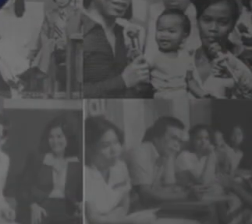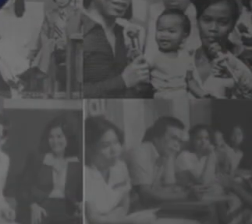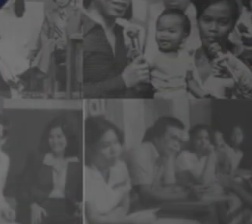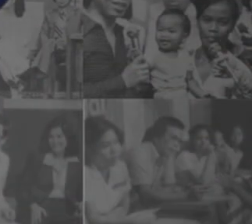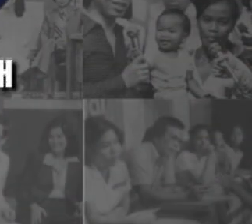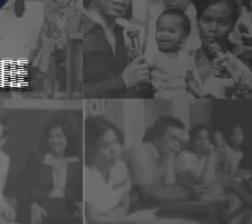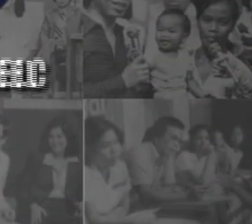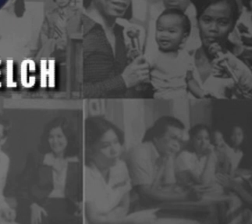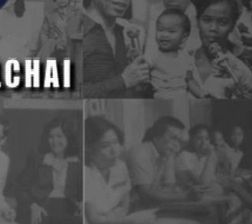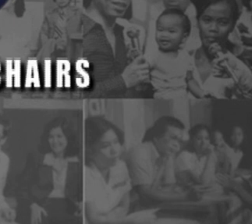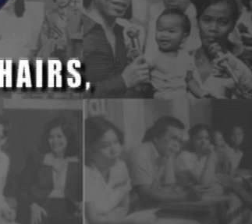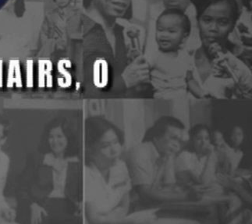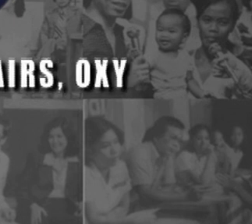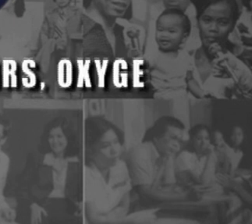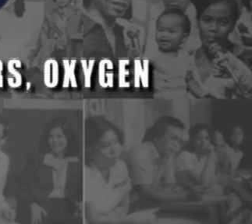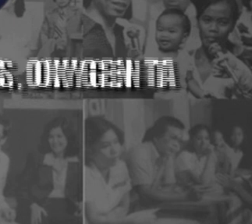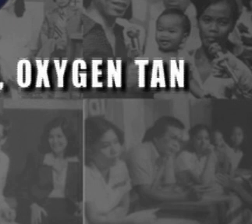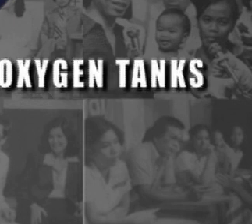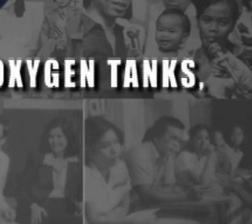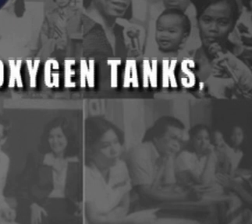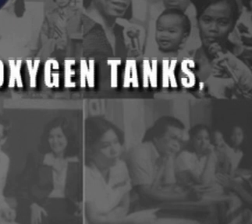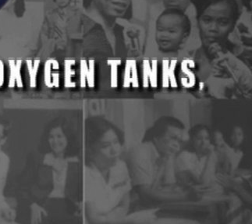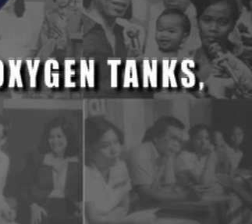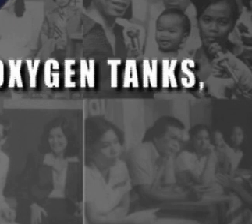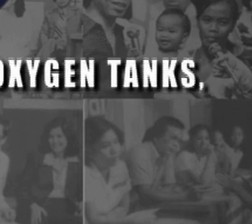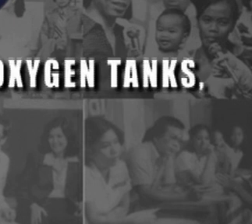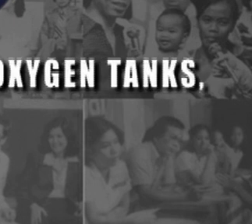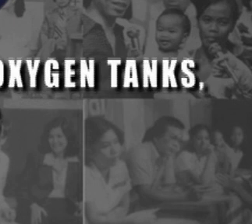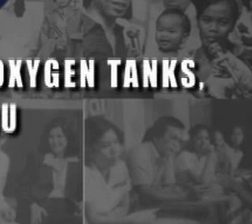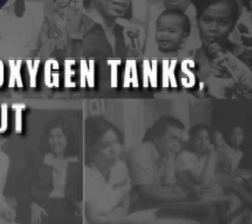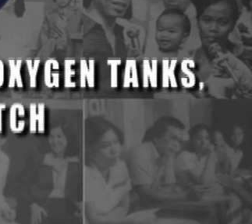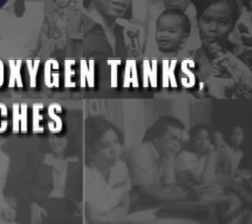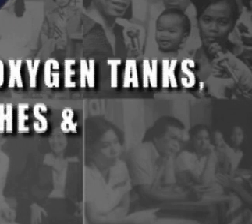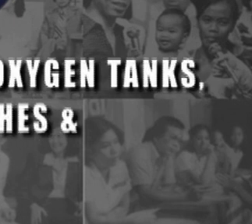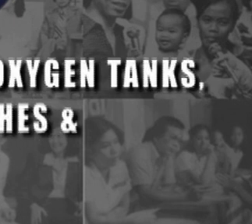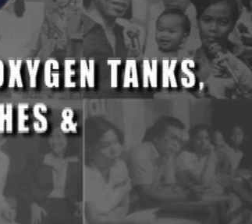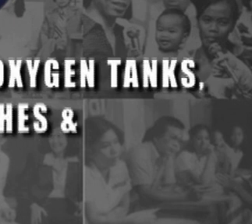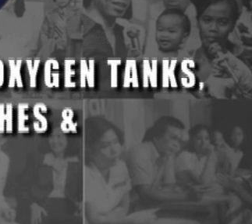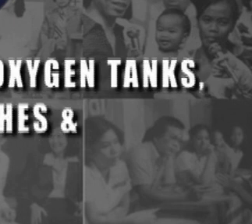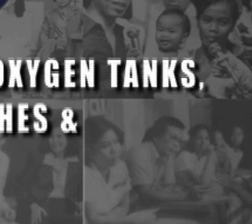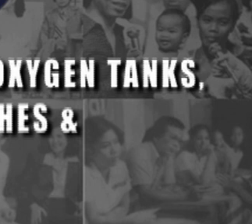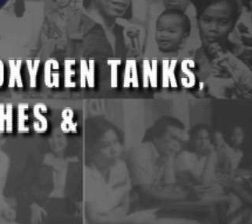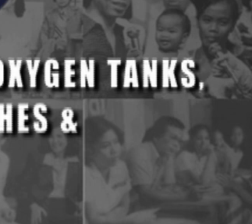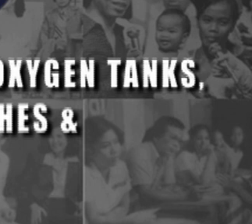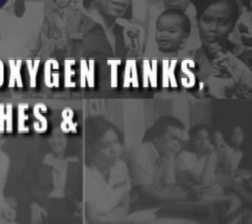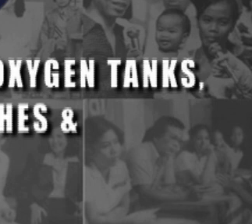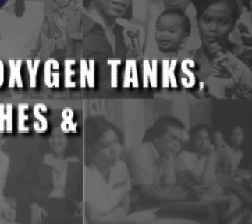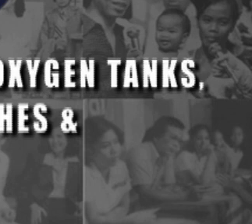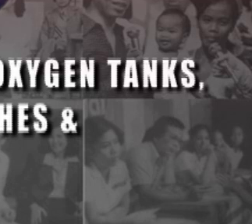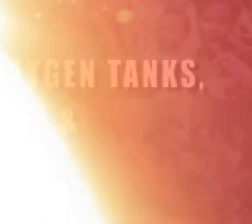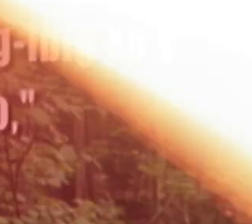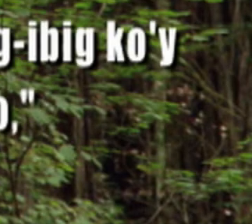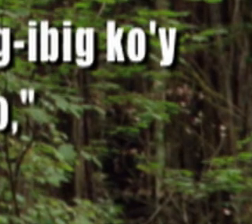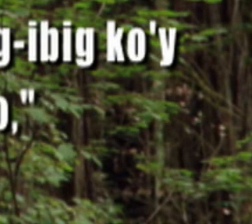Tumatanggap din po kami ng mga adult and kiddie wheelchairs, oxygen tanks, oxygen gauge, crutches at mga